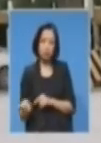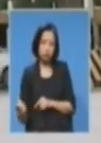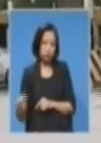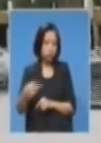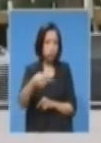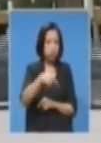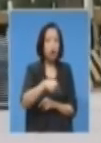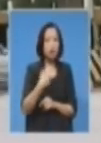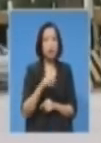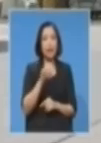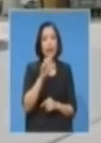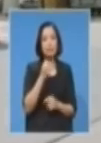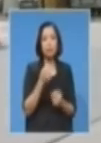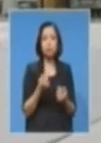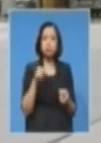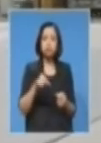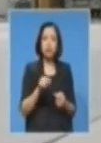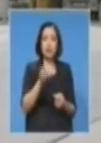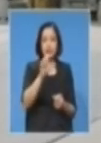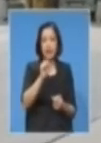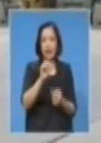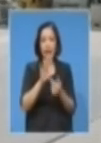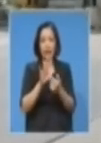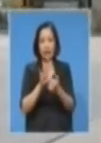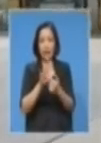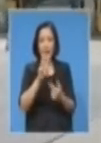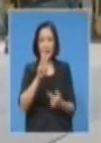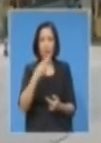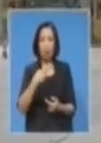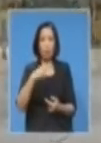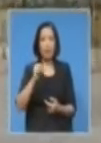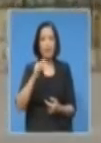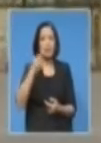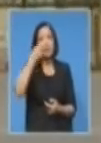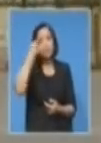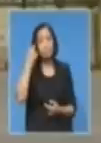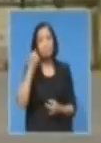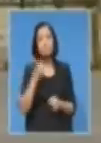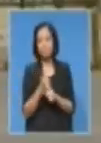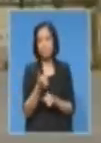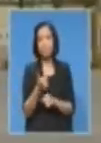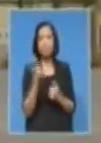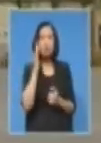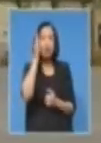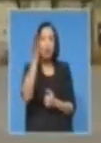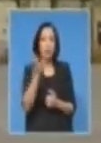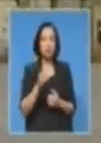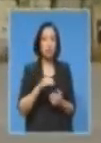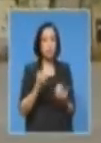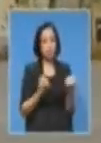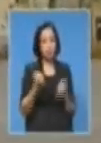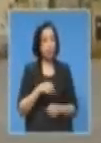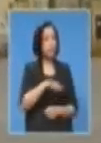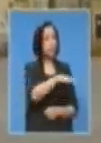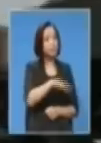จะทำให้ปริมาณการจราจรตรงนี้มีความสะดวกสบายมากยิ่งขึ้นนะครับในส่วนสุดท้ายนะครับคือการคมนาคมขนส่งท